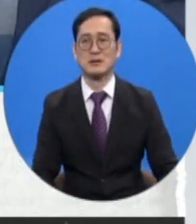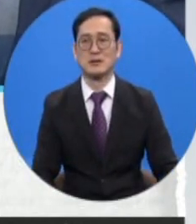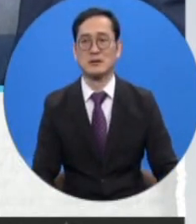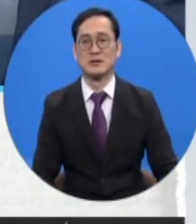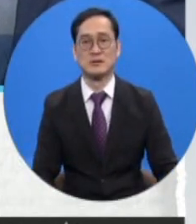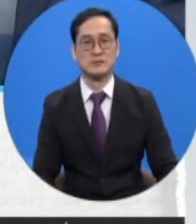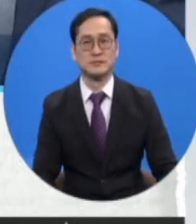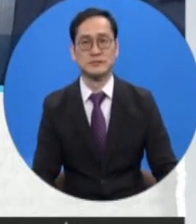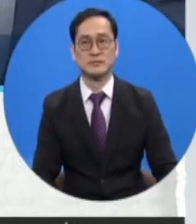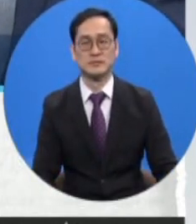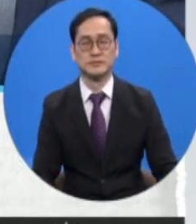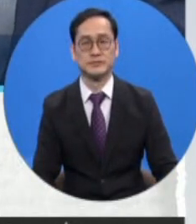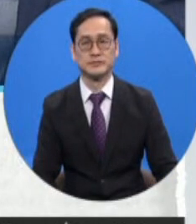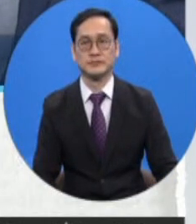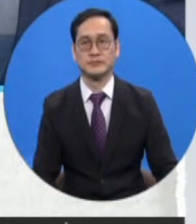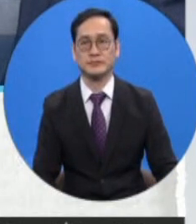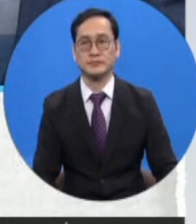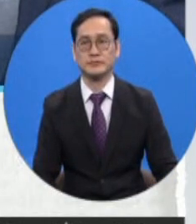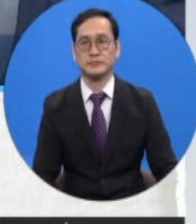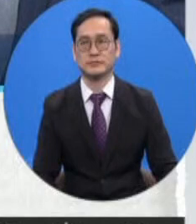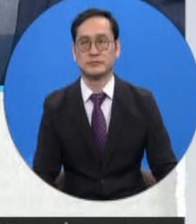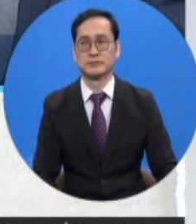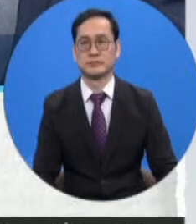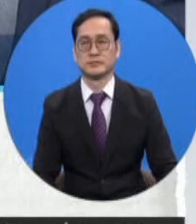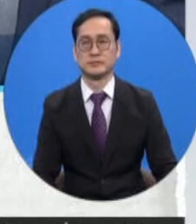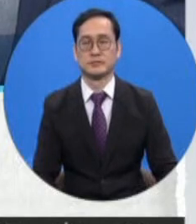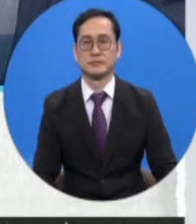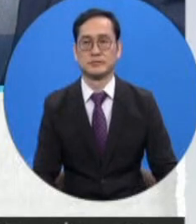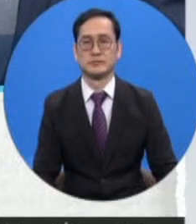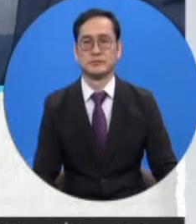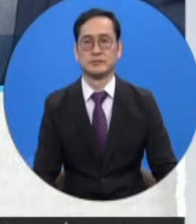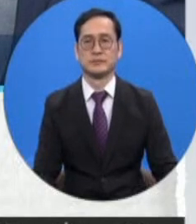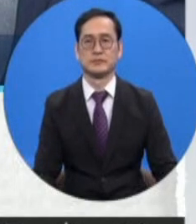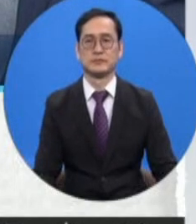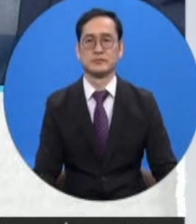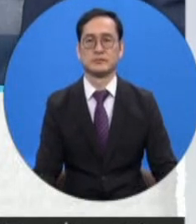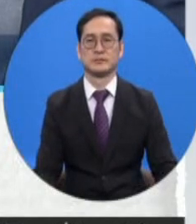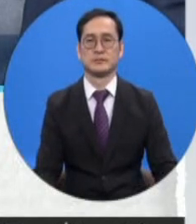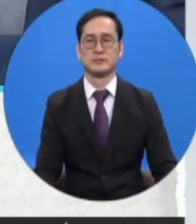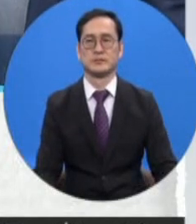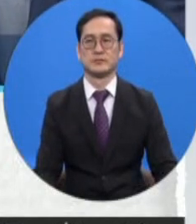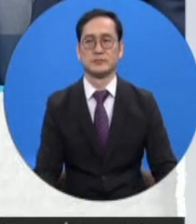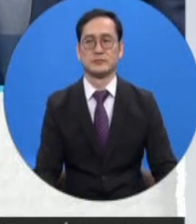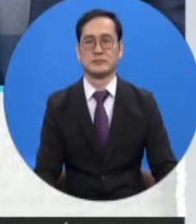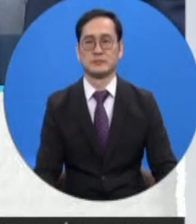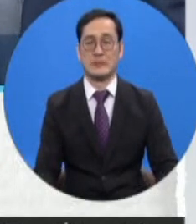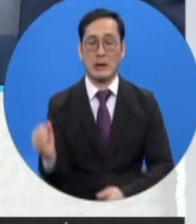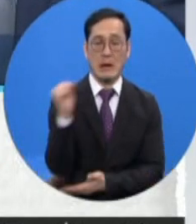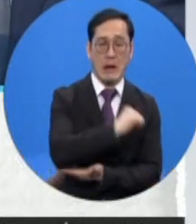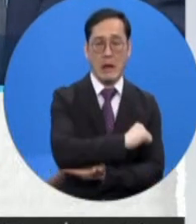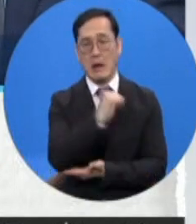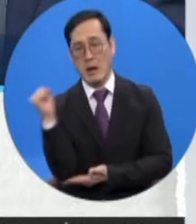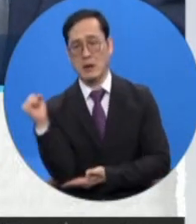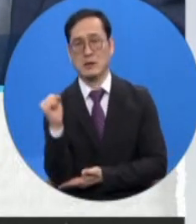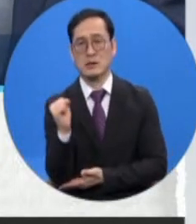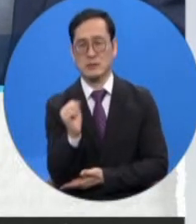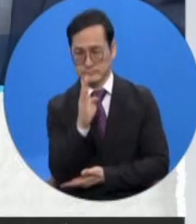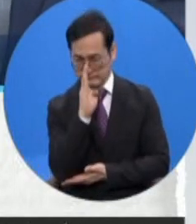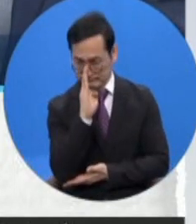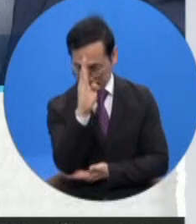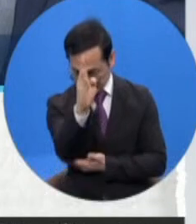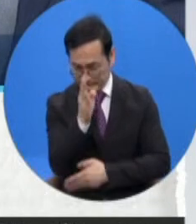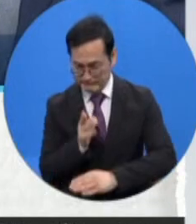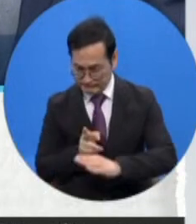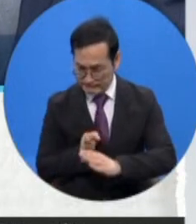변동의 과정에서 그렇기 때문에 더 이런저런 자고우면을 하다 보니까 계속 자충수를 두고 있는 과정이 아닌가